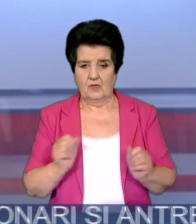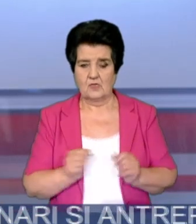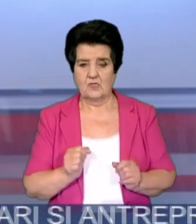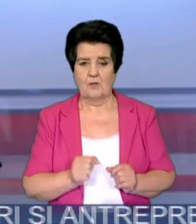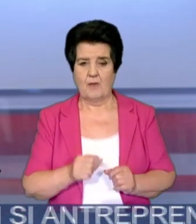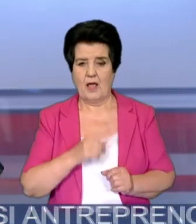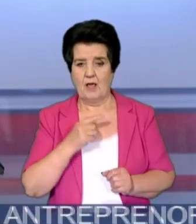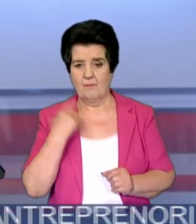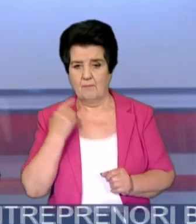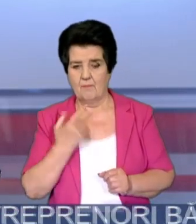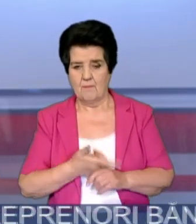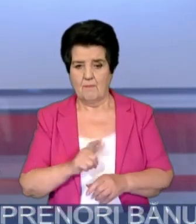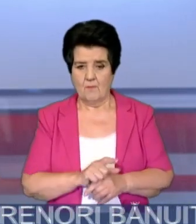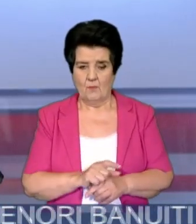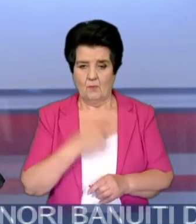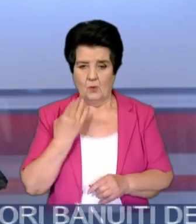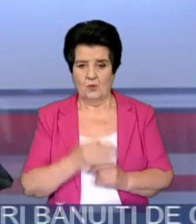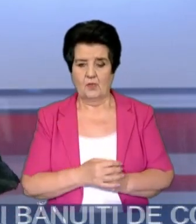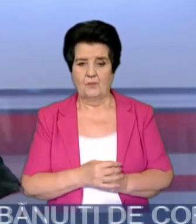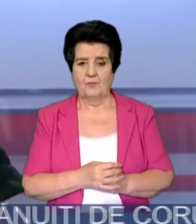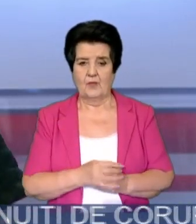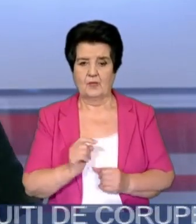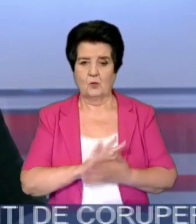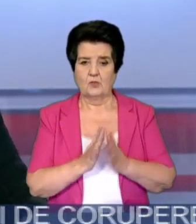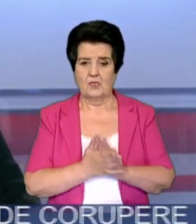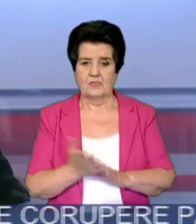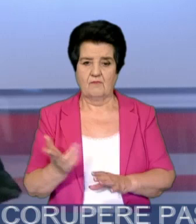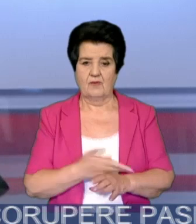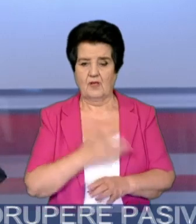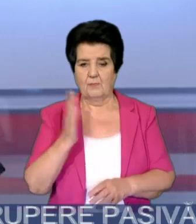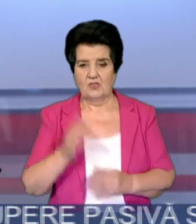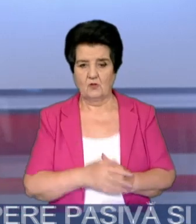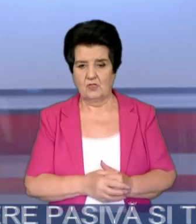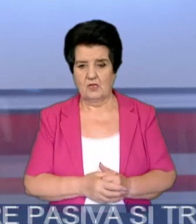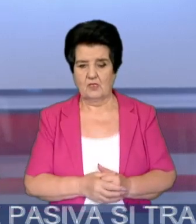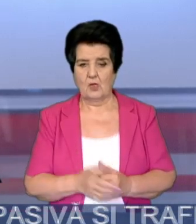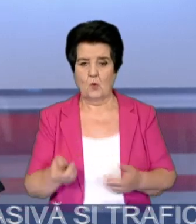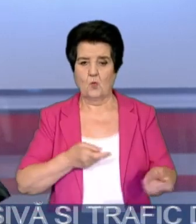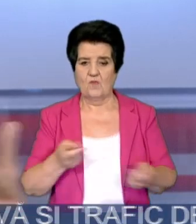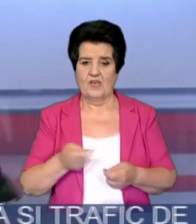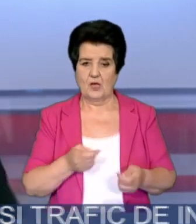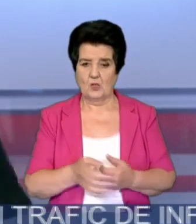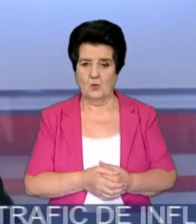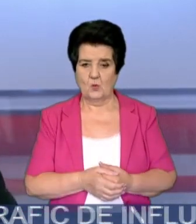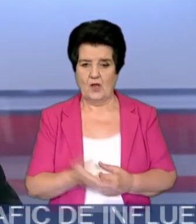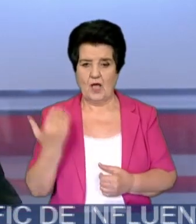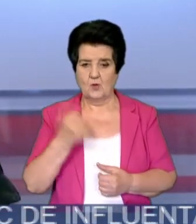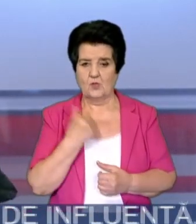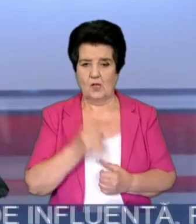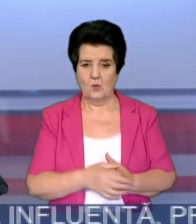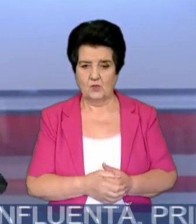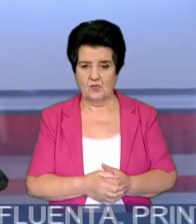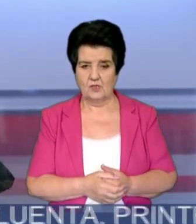viteză mai mare, dar, repet, noi suntem într-o situație fără precedent, unde guvernul anul trecut